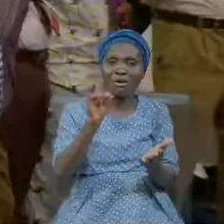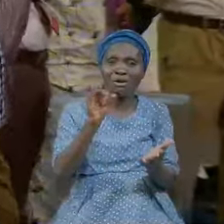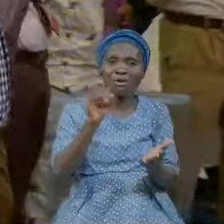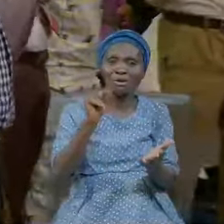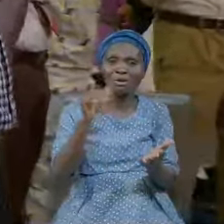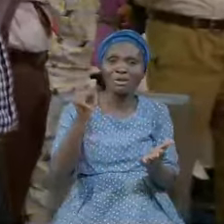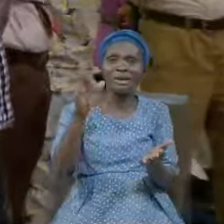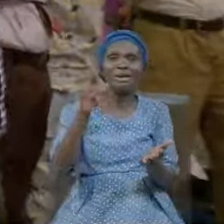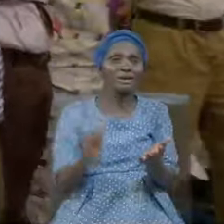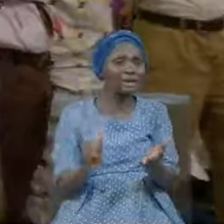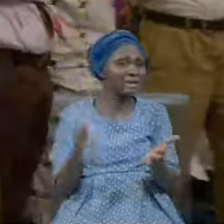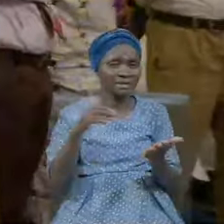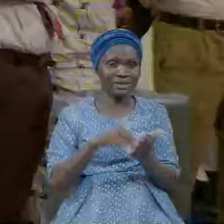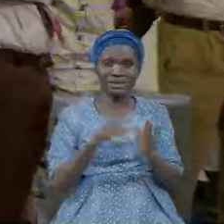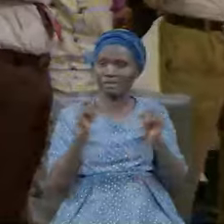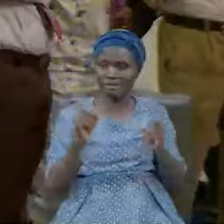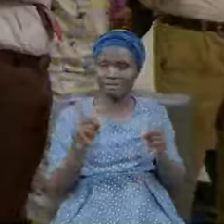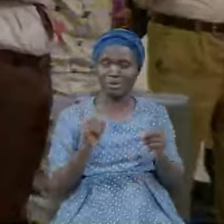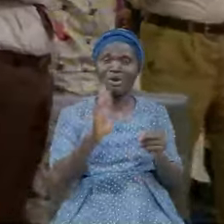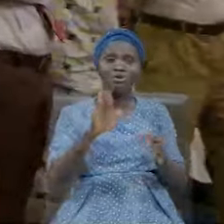une vie commune,